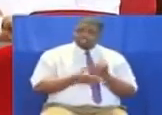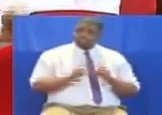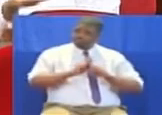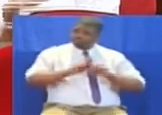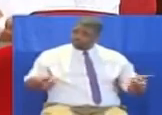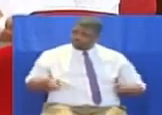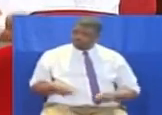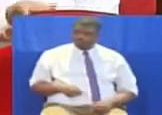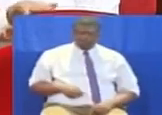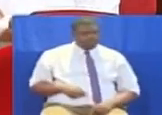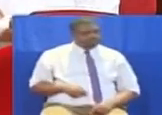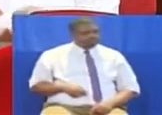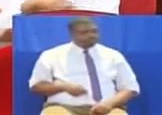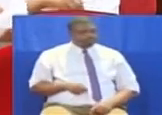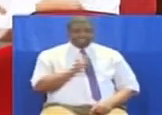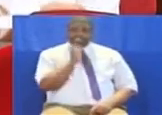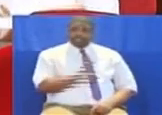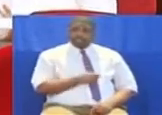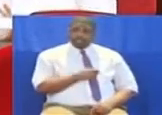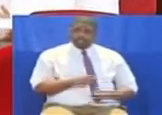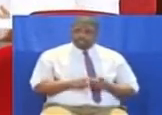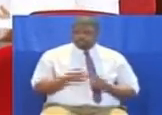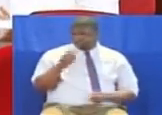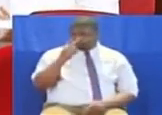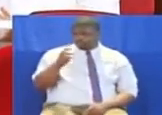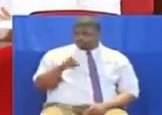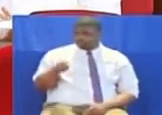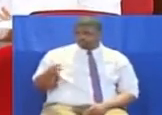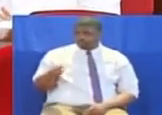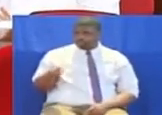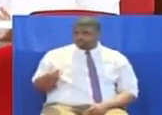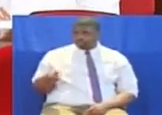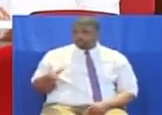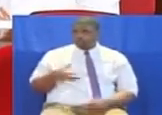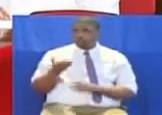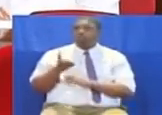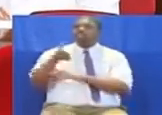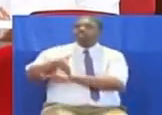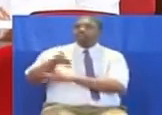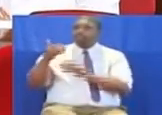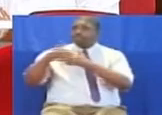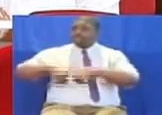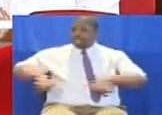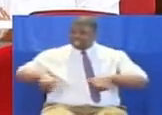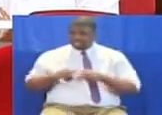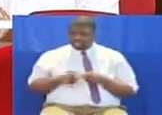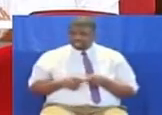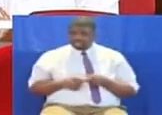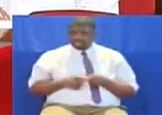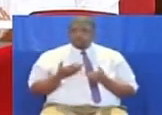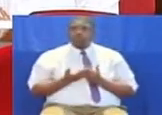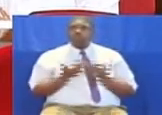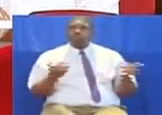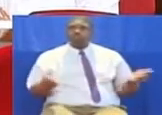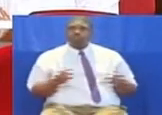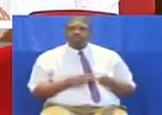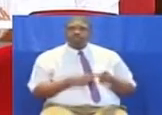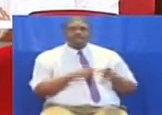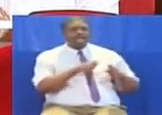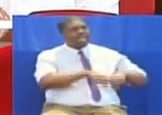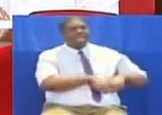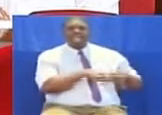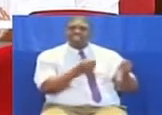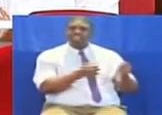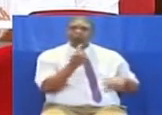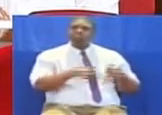Na hichi, Mheshimiwa Spika, ndio bana uliona hayo hatutaki kuyaingilia ya mipakani. Ilikuwa ni kwa sababu alikuwa anaharibu siasa za